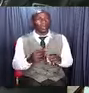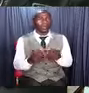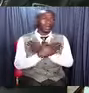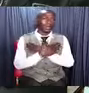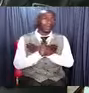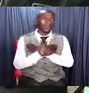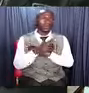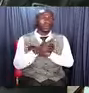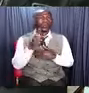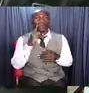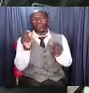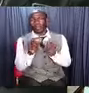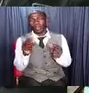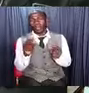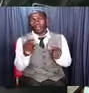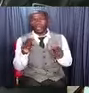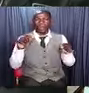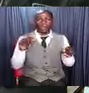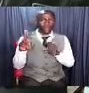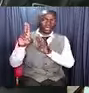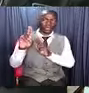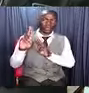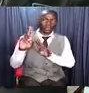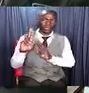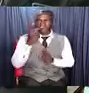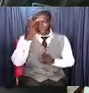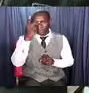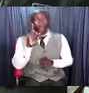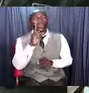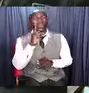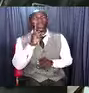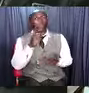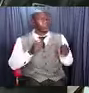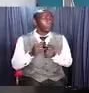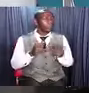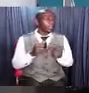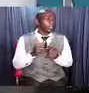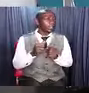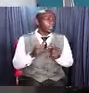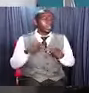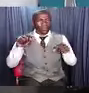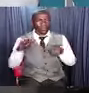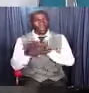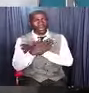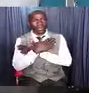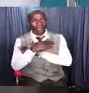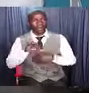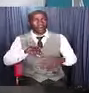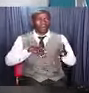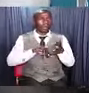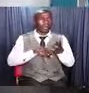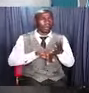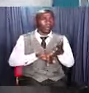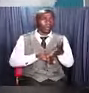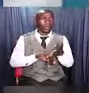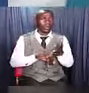love. Kesho ni uchungu. And tomorrow you are bitter. Leo umeheshimu wazazi. Today you honor your kesho parents. Kesho ni vita. Tomorrow you have leo fight. Leo umependa mke. Today you've loved